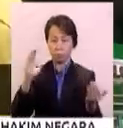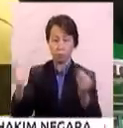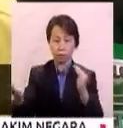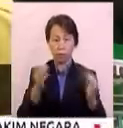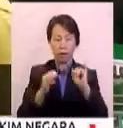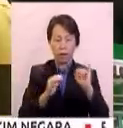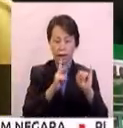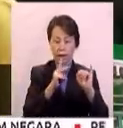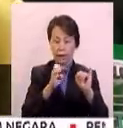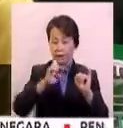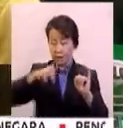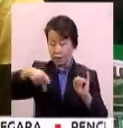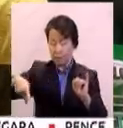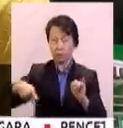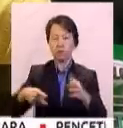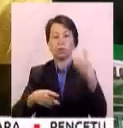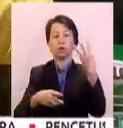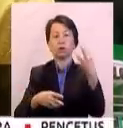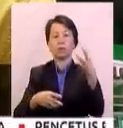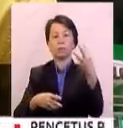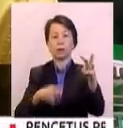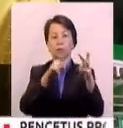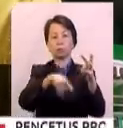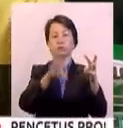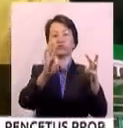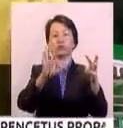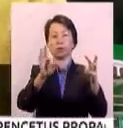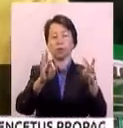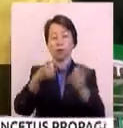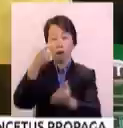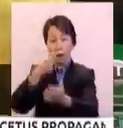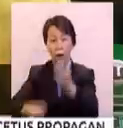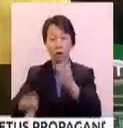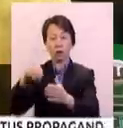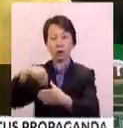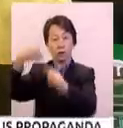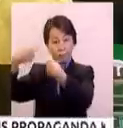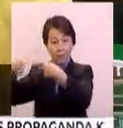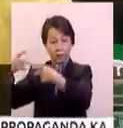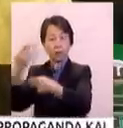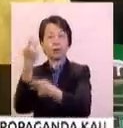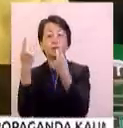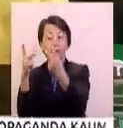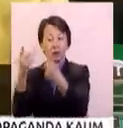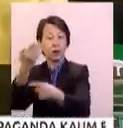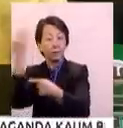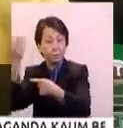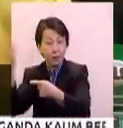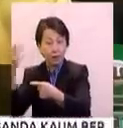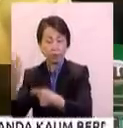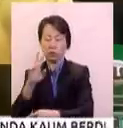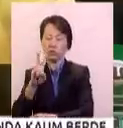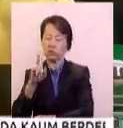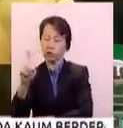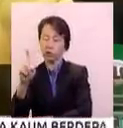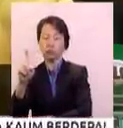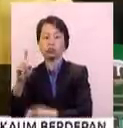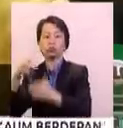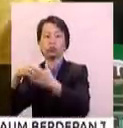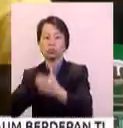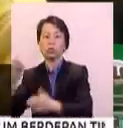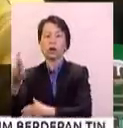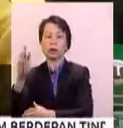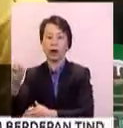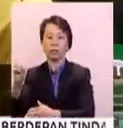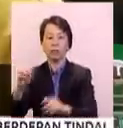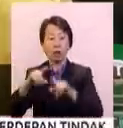iKIP ini harganya ialah RM16.99. Manakala harga yang ditawarkan di pasaran adalah lebih kurang RM21. Jadi,